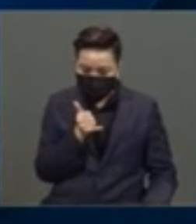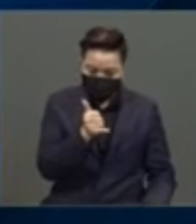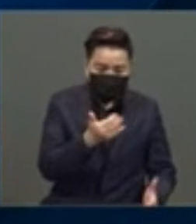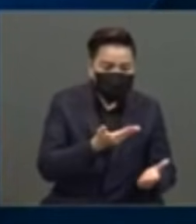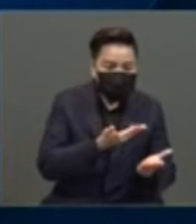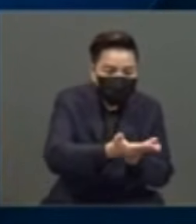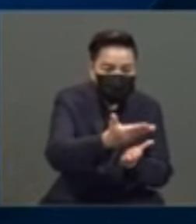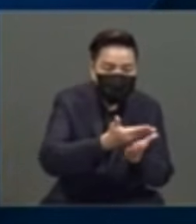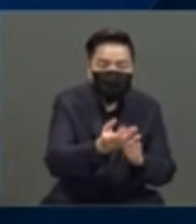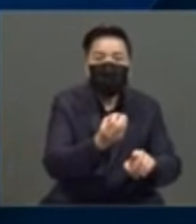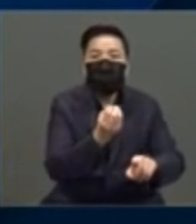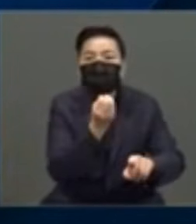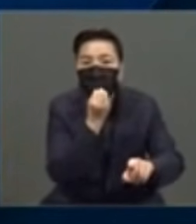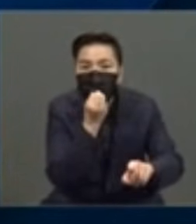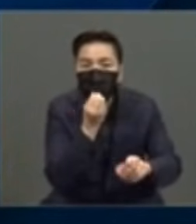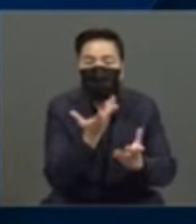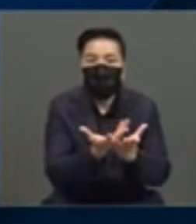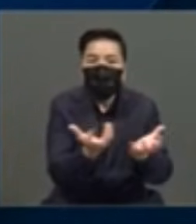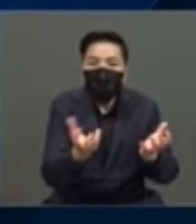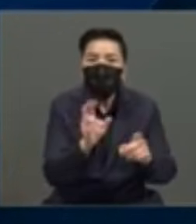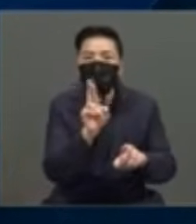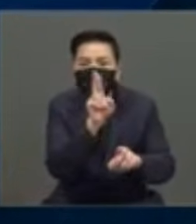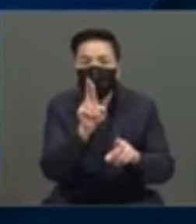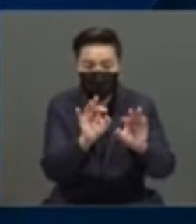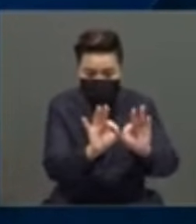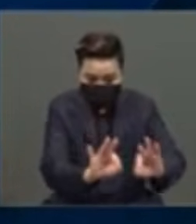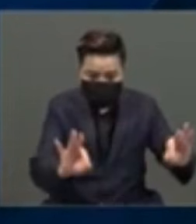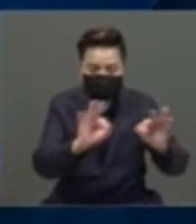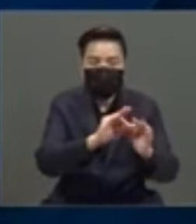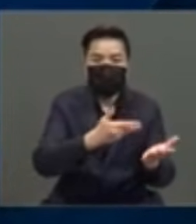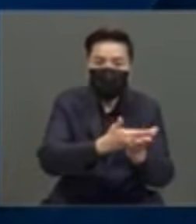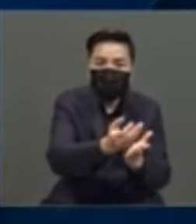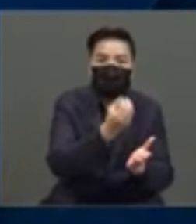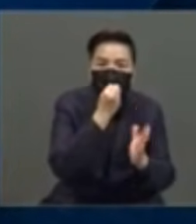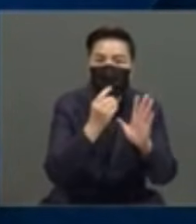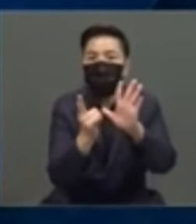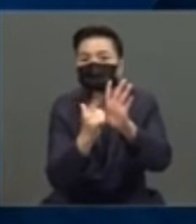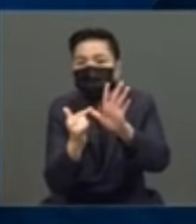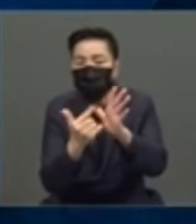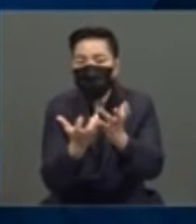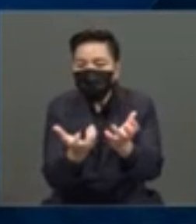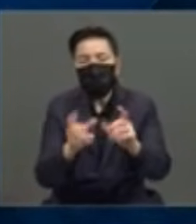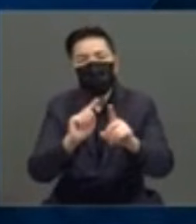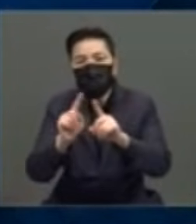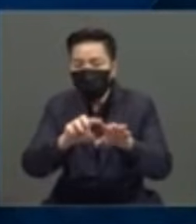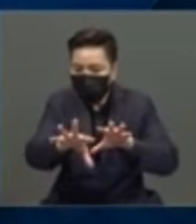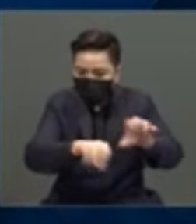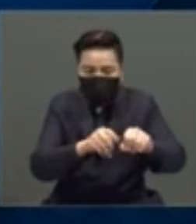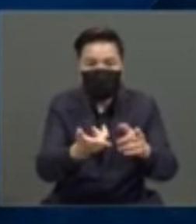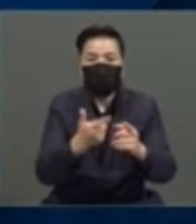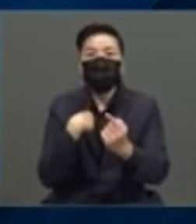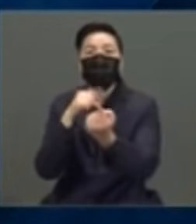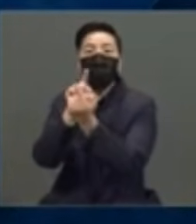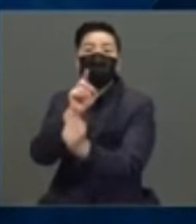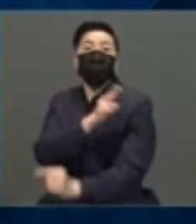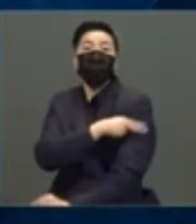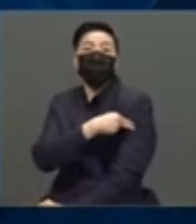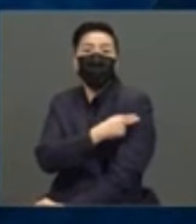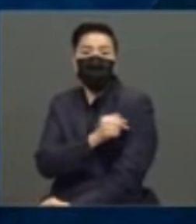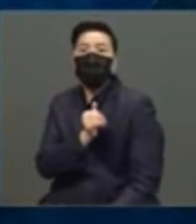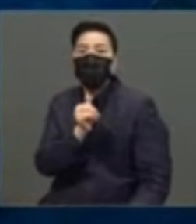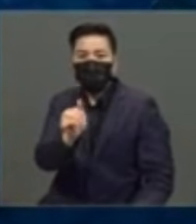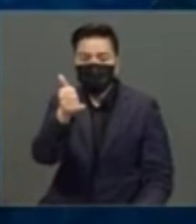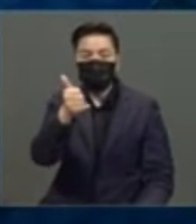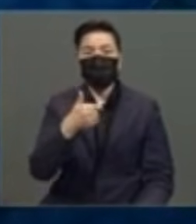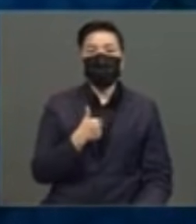การจัดหาเครื่องอุปโภคบริโภคที่จำเป็นต่อการดำรงชีวิตอาหารยาหรือเวชภัณฑ์การเดินทางเพื่อพบแพทย์การ